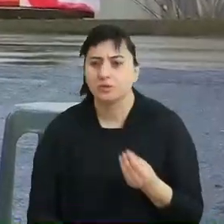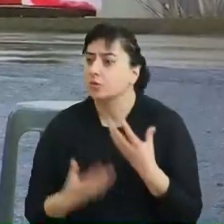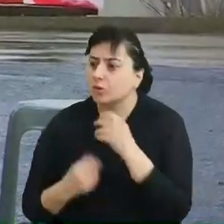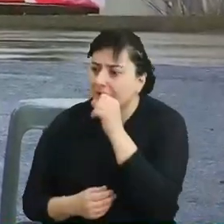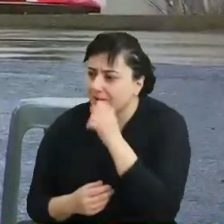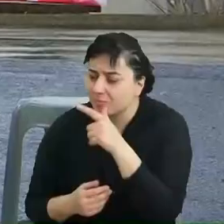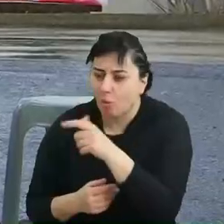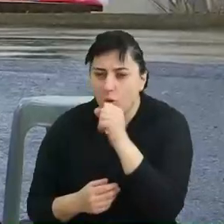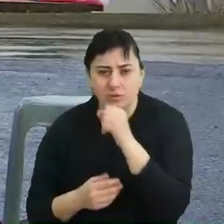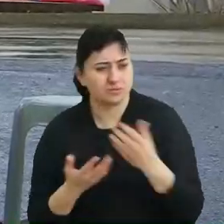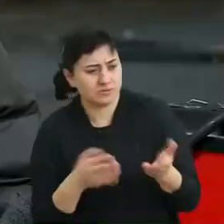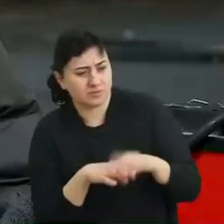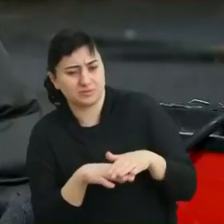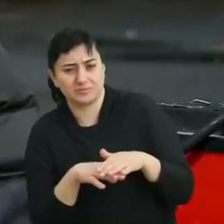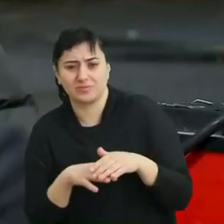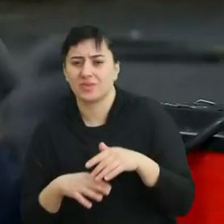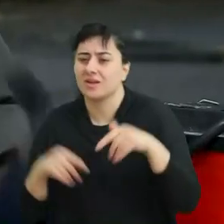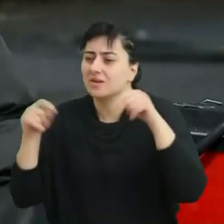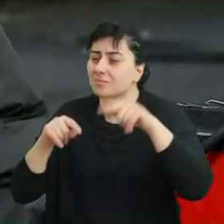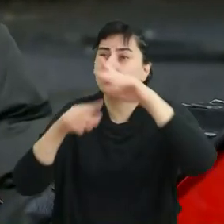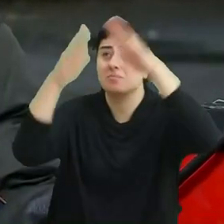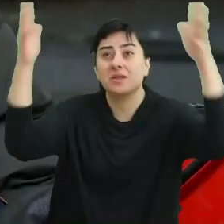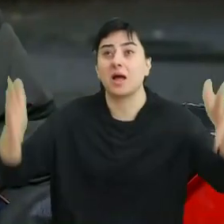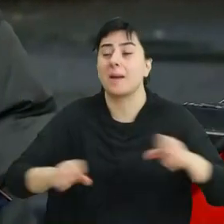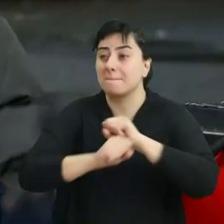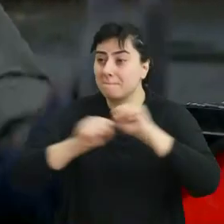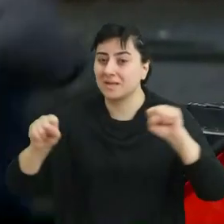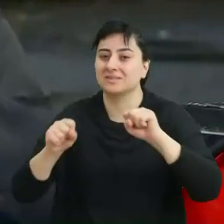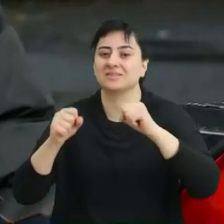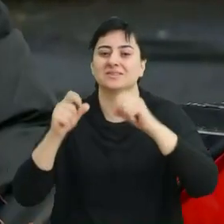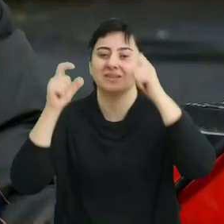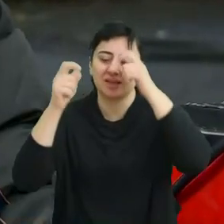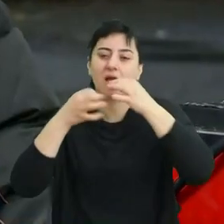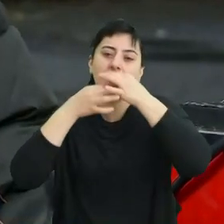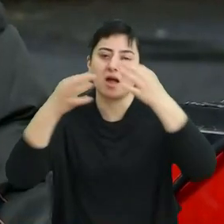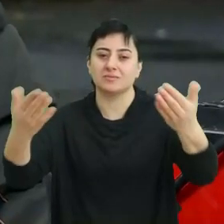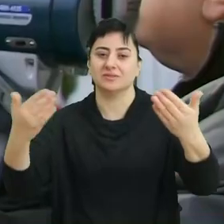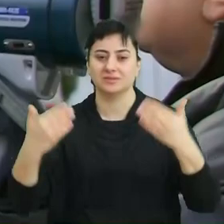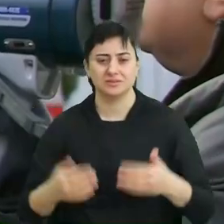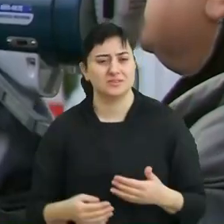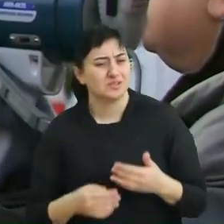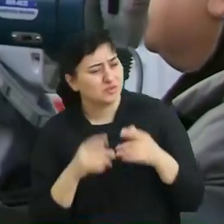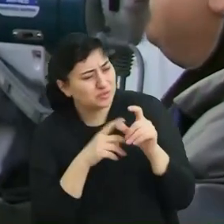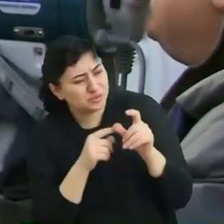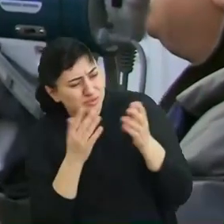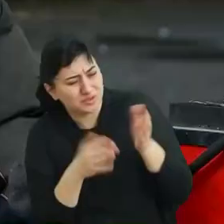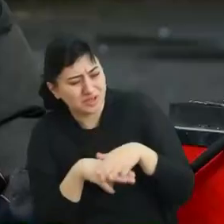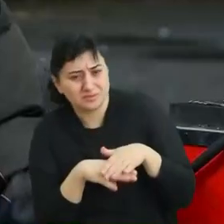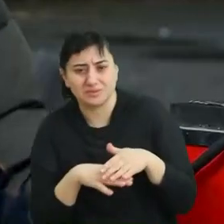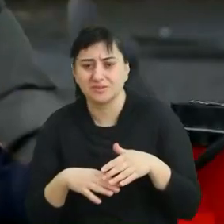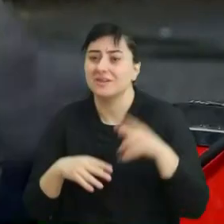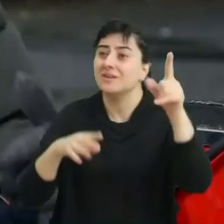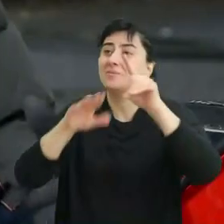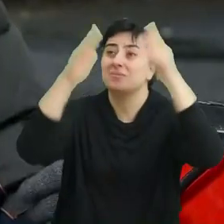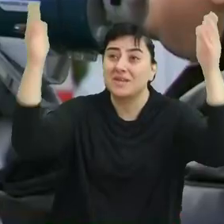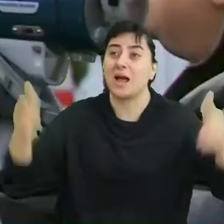Buradayım efendim. Megafonu ona çevirince irkildi. Binayı patlatacağız ya. Milleti biraz böyle geri çekiyor biliyor musunuz? Ne yapıyorsun Şükrü? Söyledim ya,